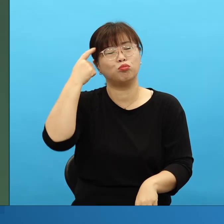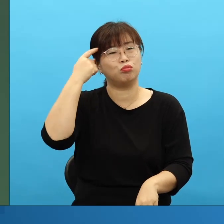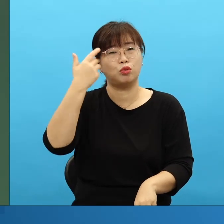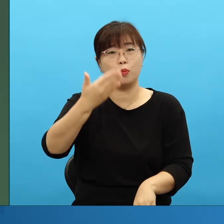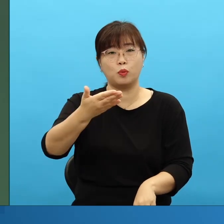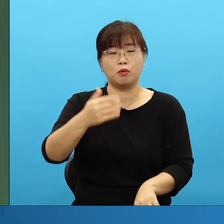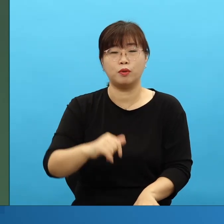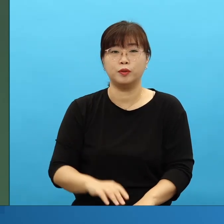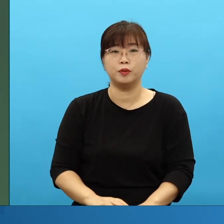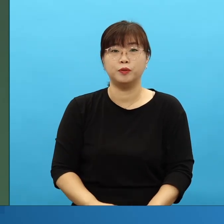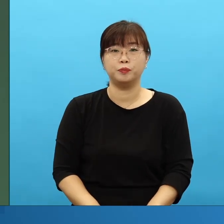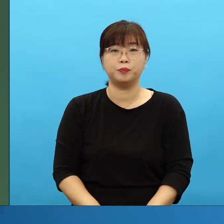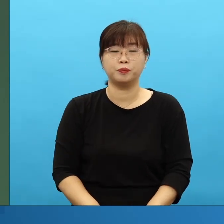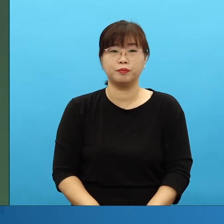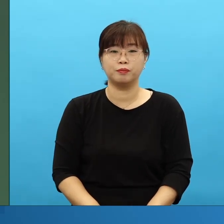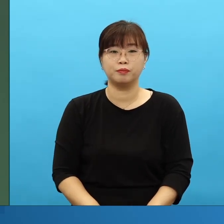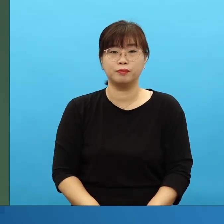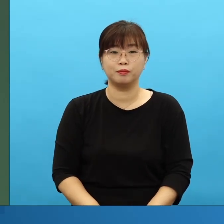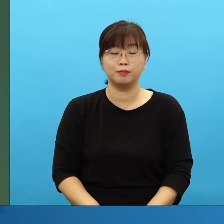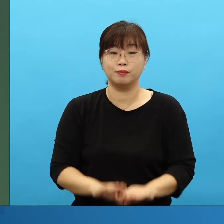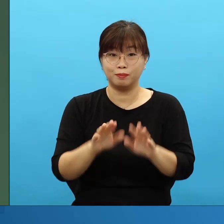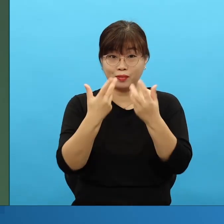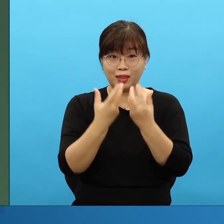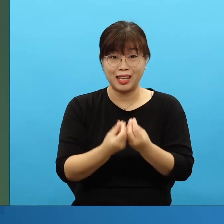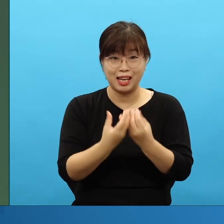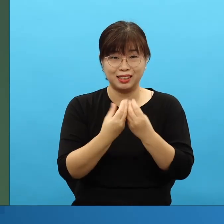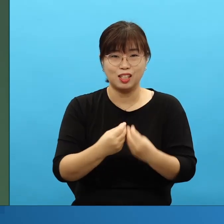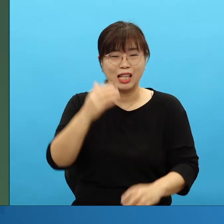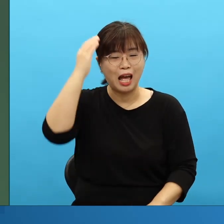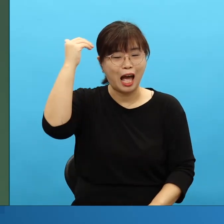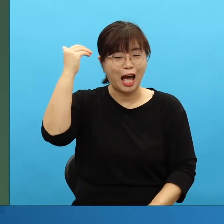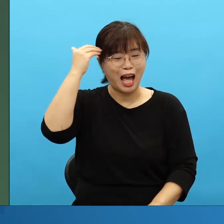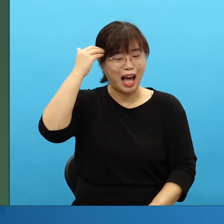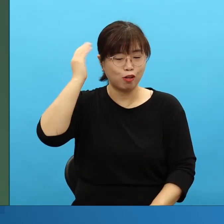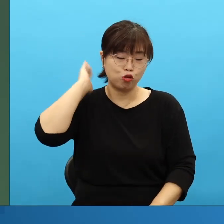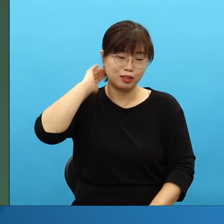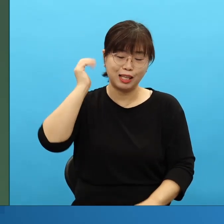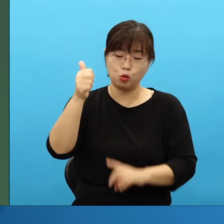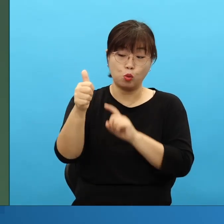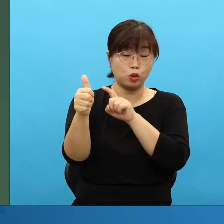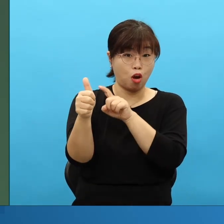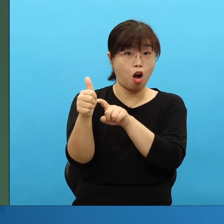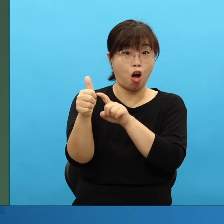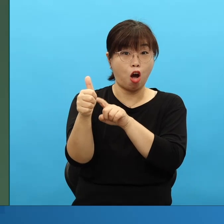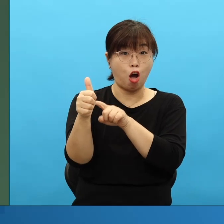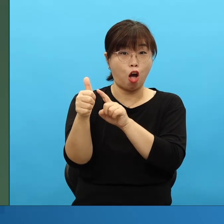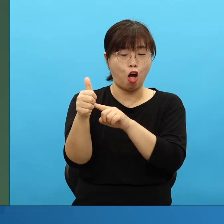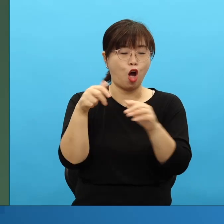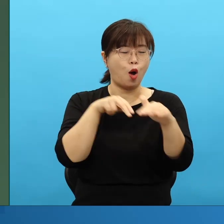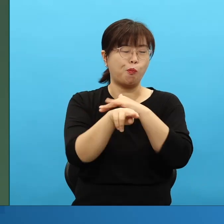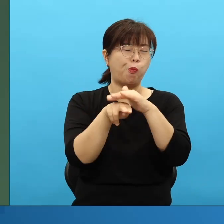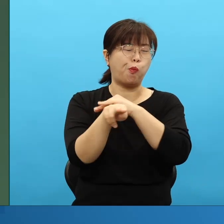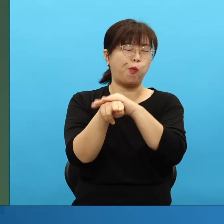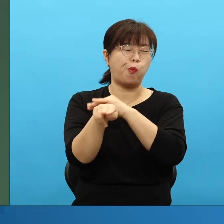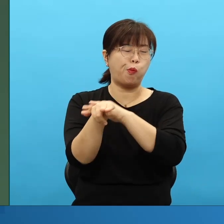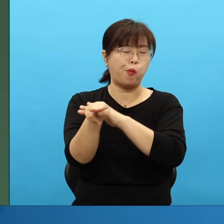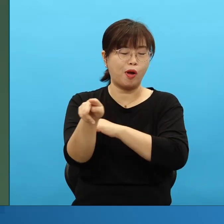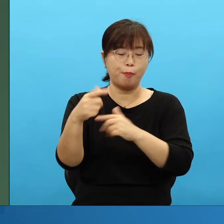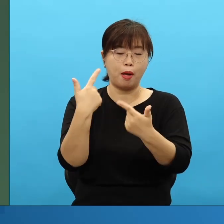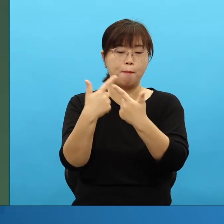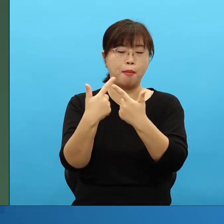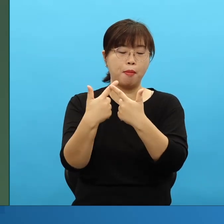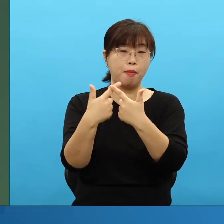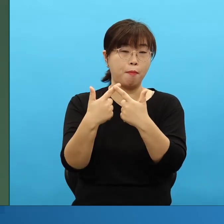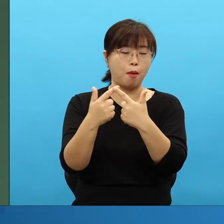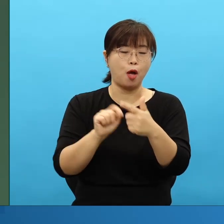you. 우리나라 대통령이 피난을 해가지고 부산에 있은 적이 있어요. There was a